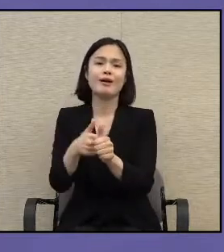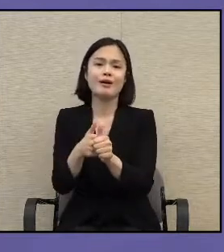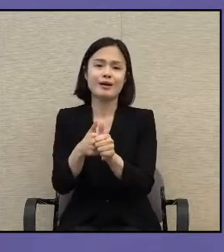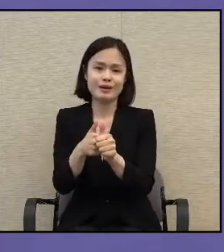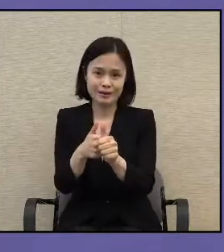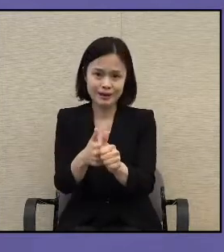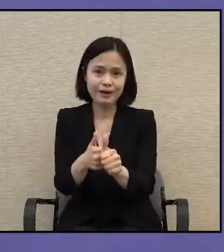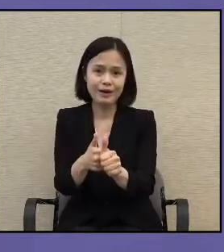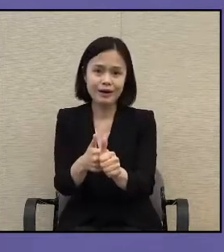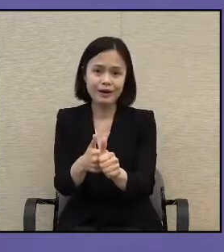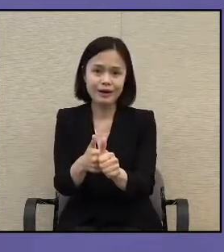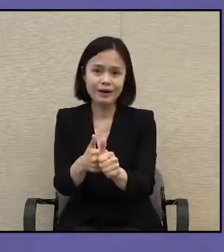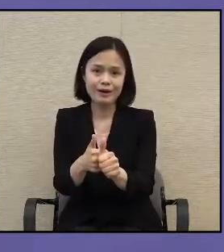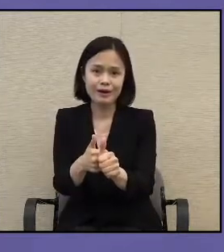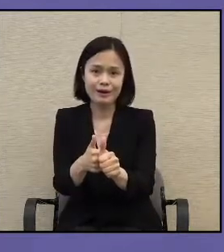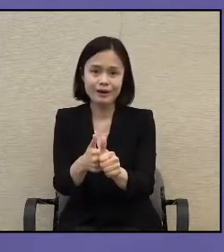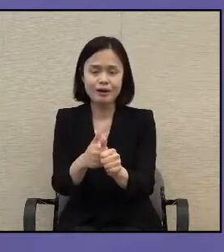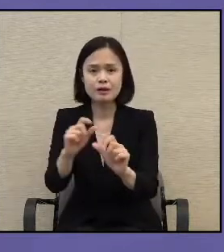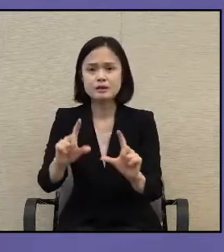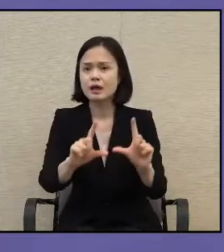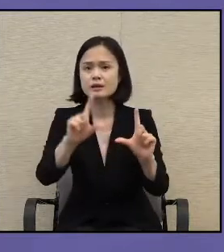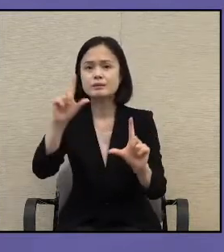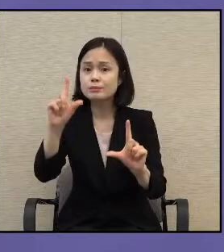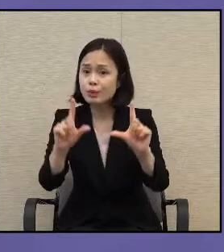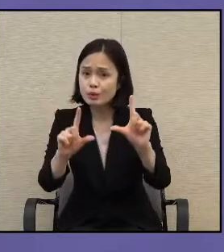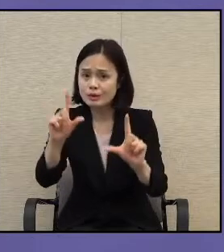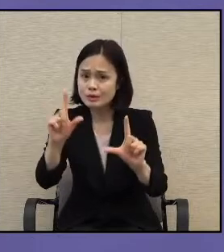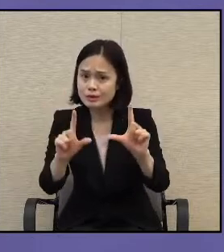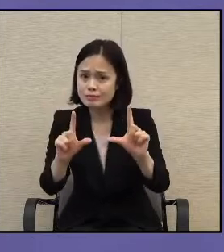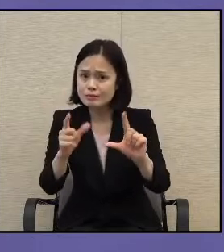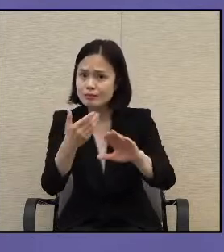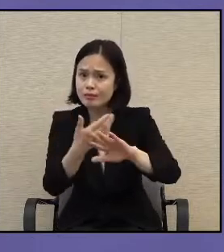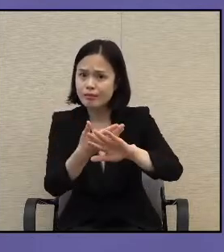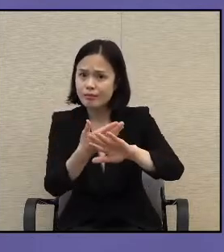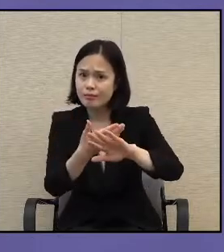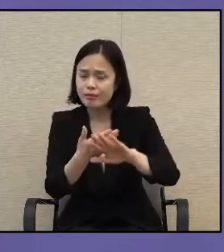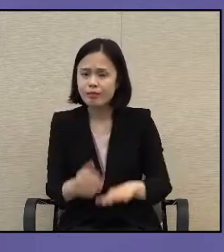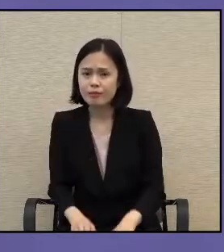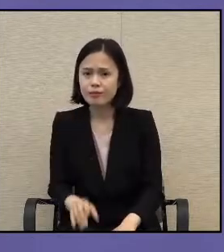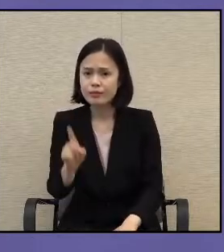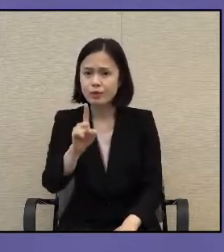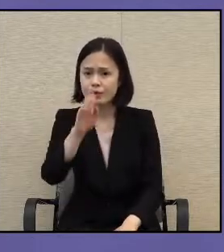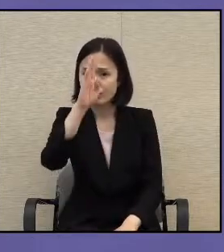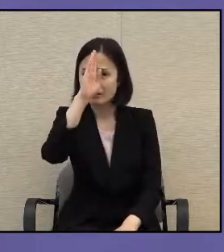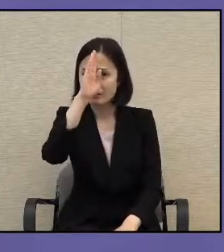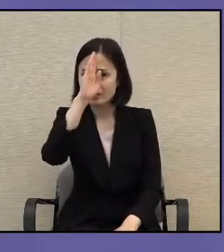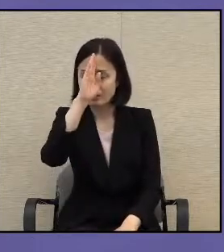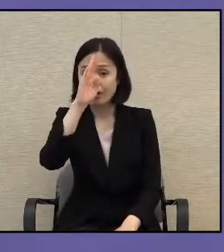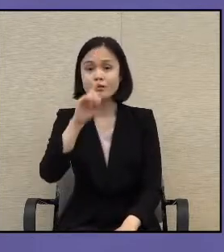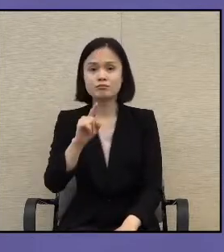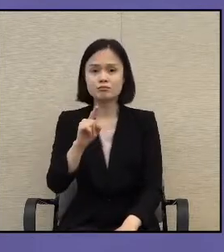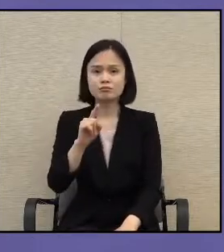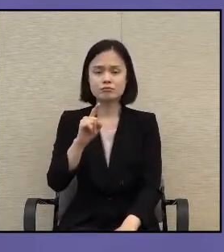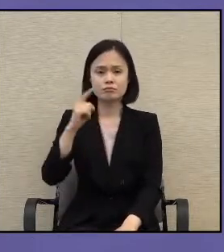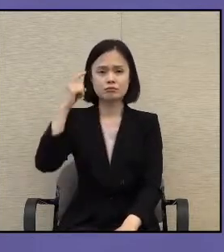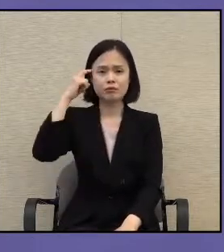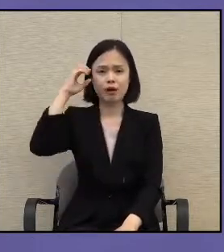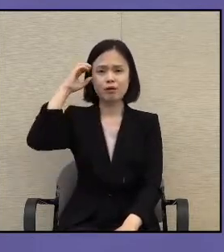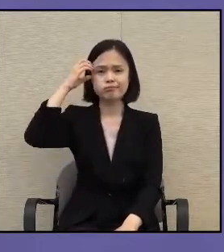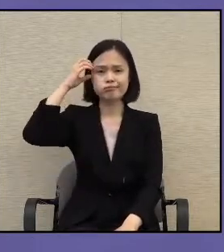하이어키에서 가지게 되는 그런 상태들 중에서 이 스키조프레니아 환자라고 하는 상태야말로